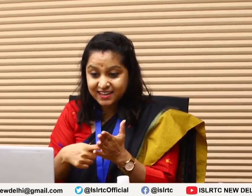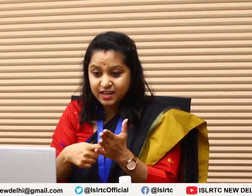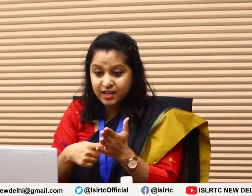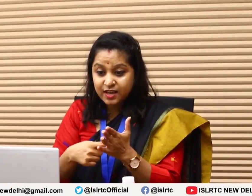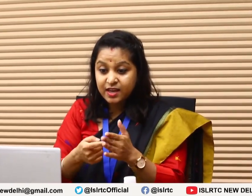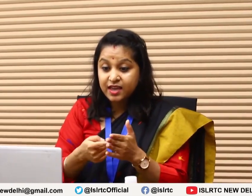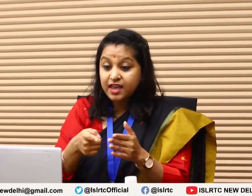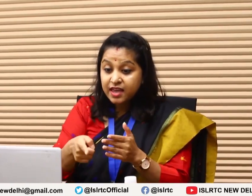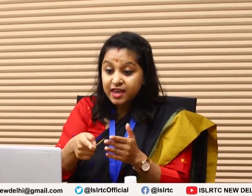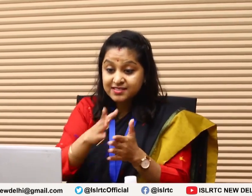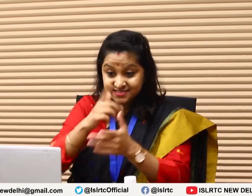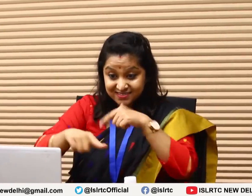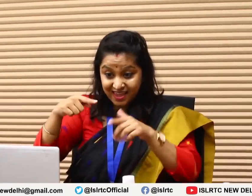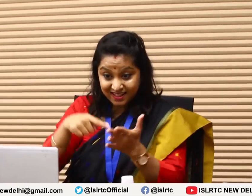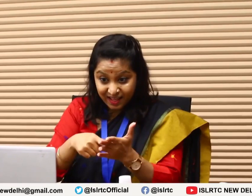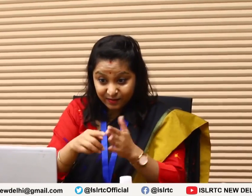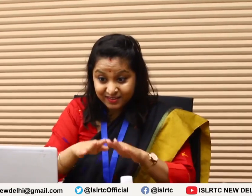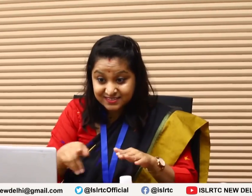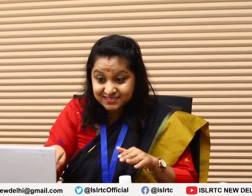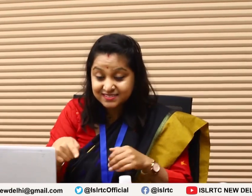वक्तव्य को जिन्होंने रखा है,